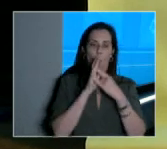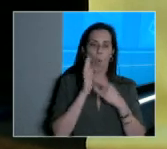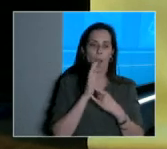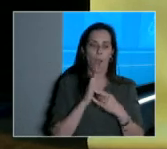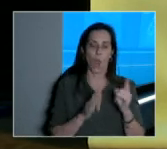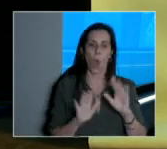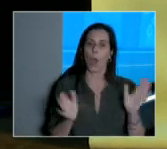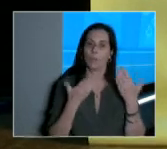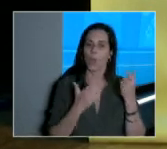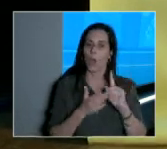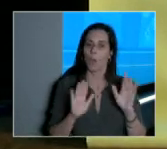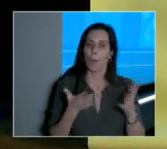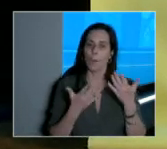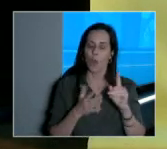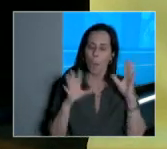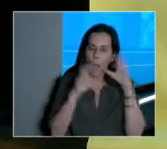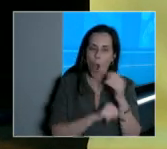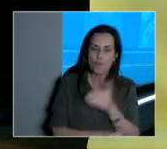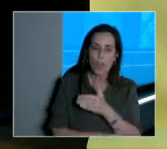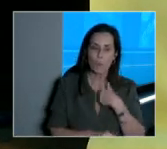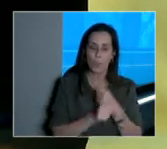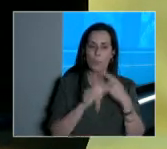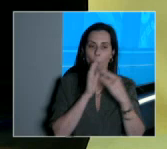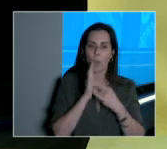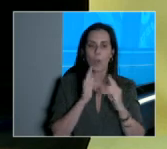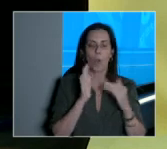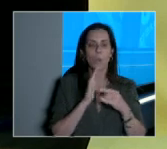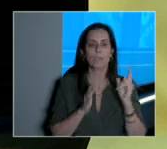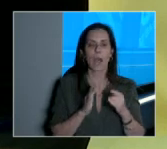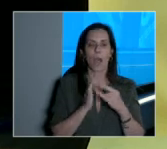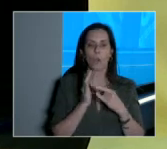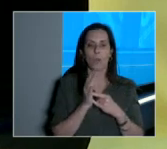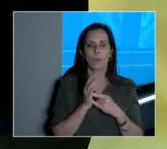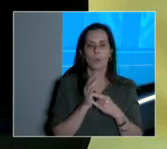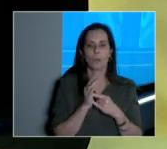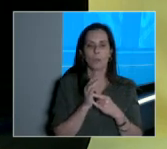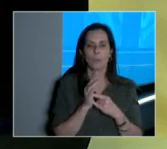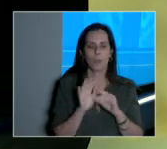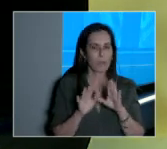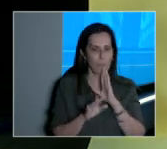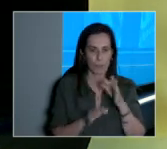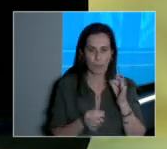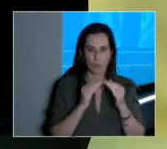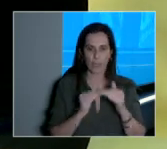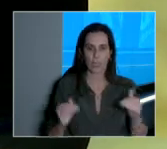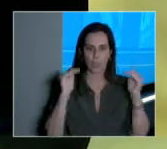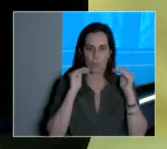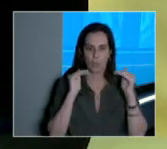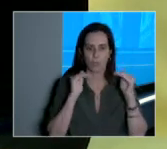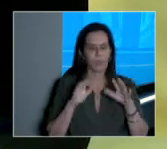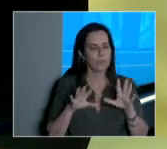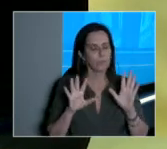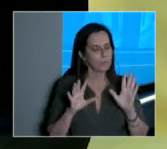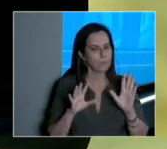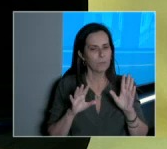לא במחטף, לא במחשכים, ואם אנחנו מחוקקים חוקה, אז החוקה צריכה להיות, אין בעיה, בית המשפט העליון, נסכים